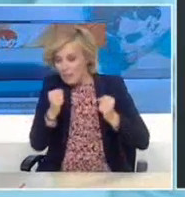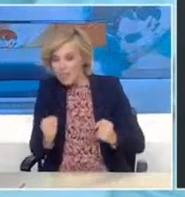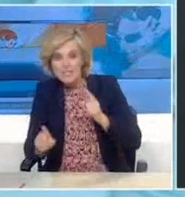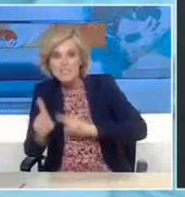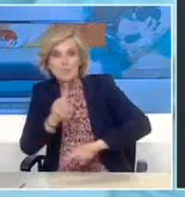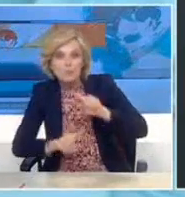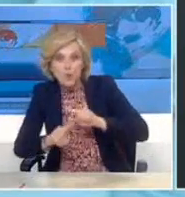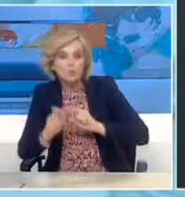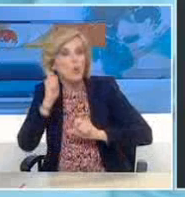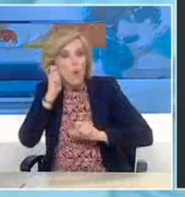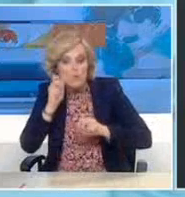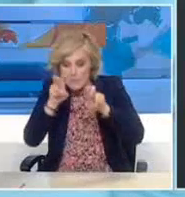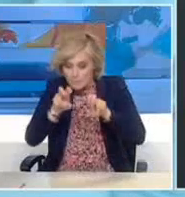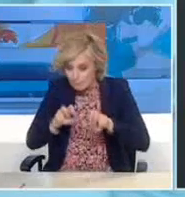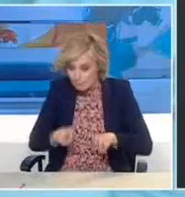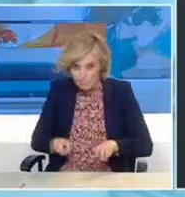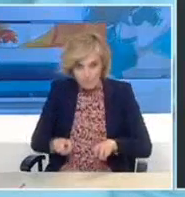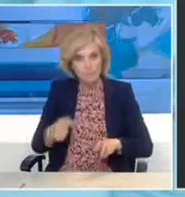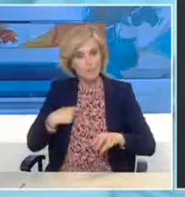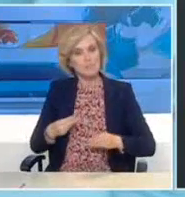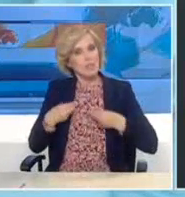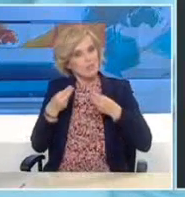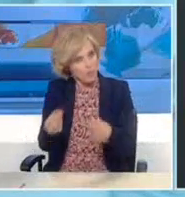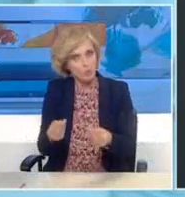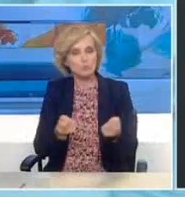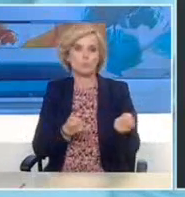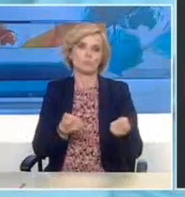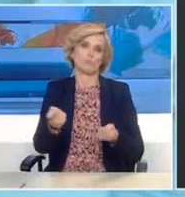που βρέθηκαν θετικοί, θα δοθούν οι σχετικές αναλυτικές